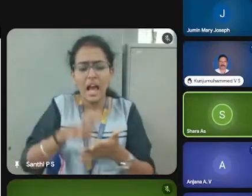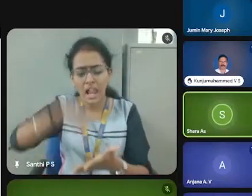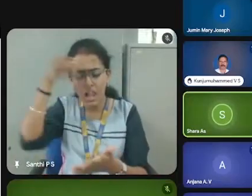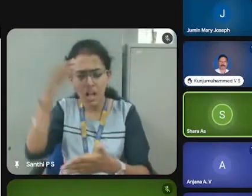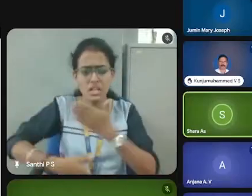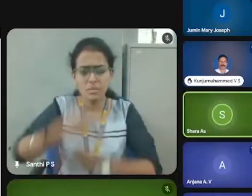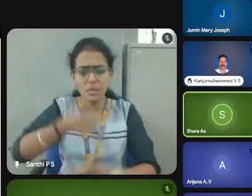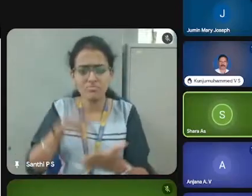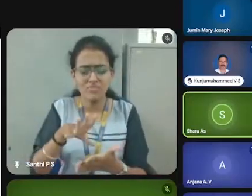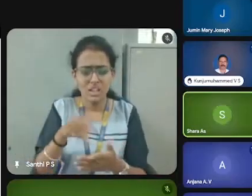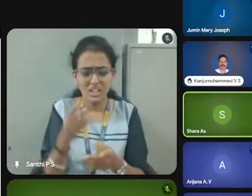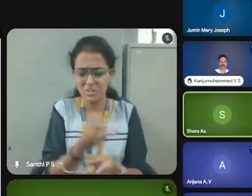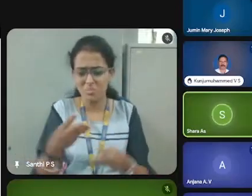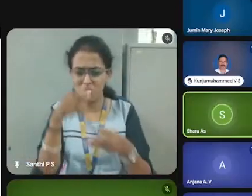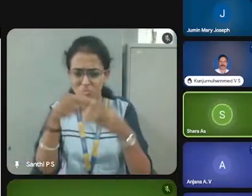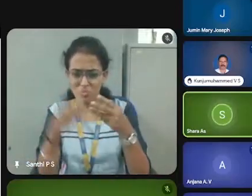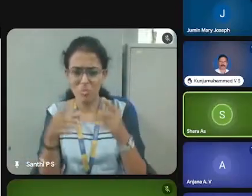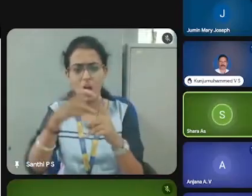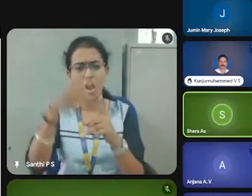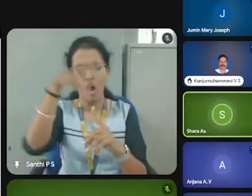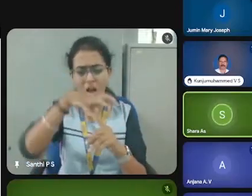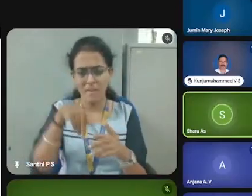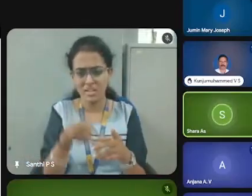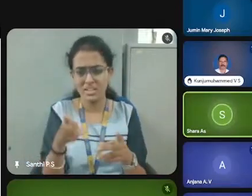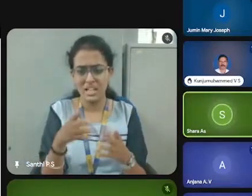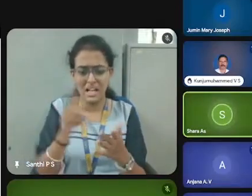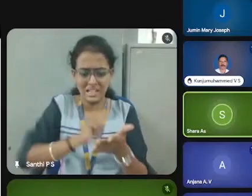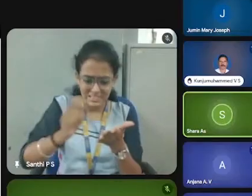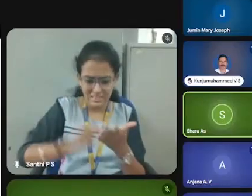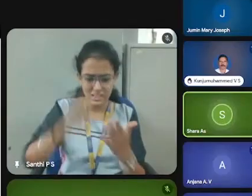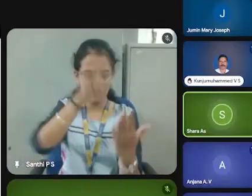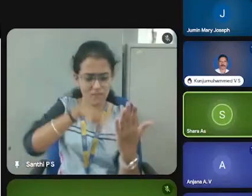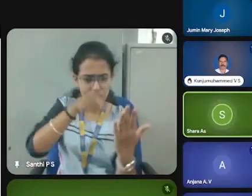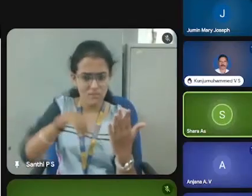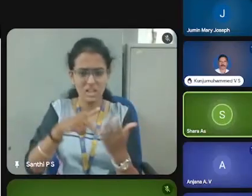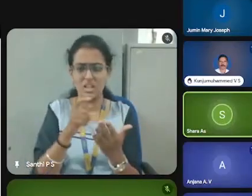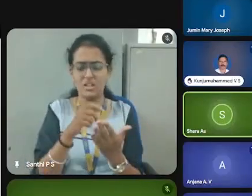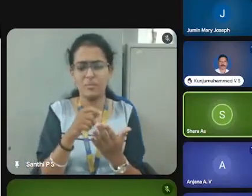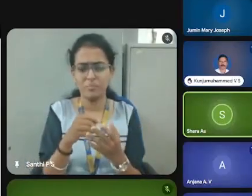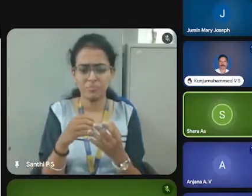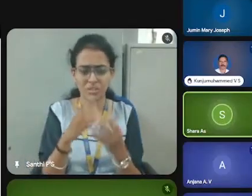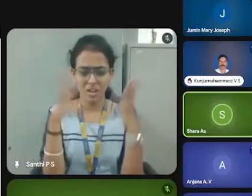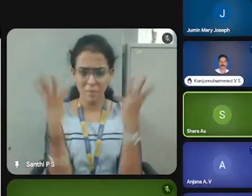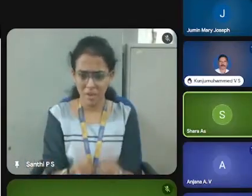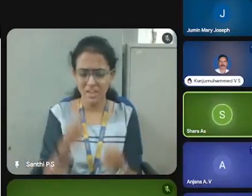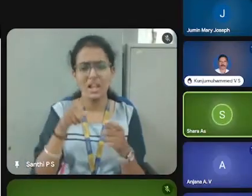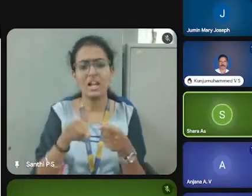ഈ 3 മേഖലകളിൽ ഉള്ള ബുദ്ധിമുട്ടുകൾ തന്നെയാണ്. റീഡിങ്, റൈറ്റിംഗ് ആൻഡ് കണക്ക് എന്നിവയിലുള്ള